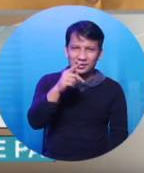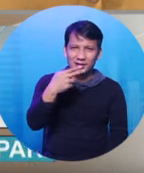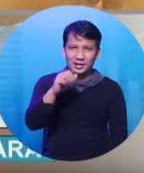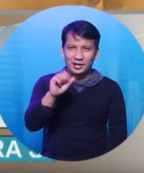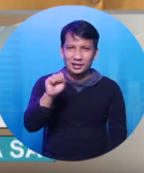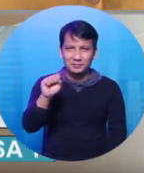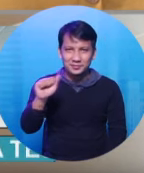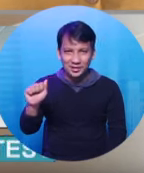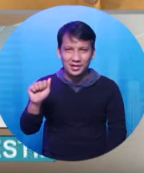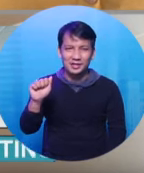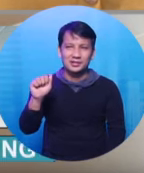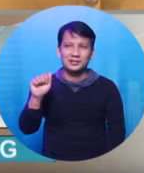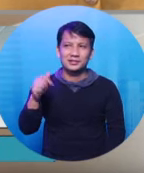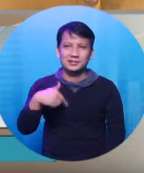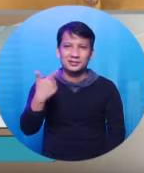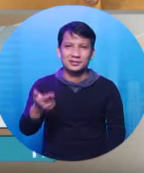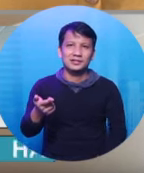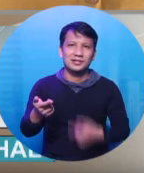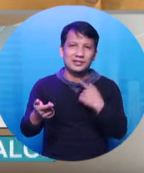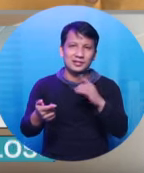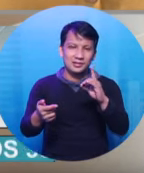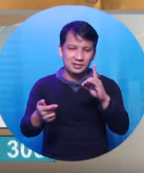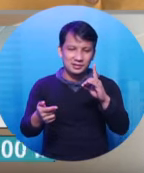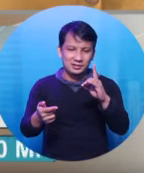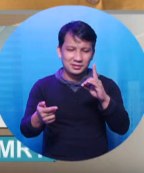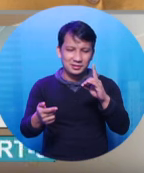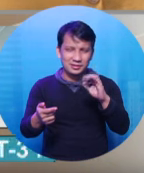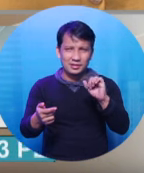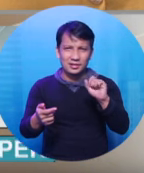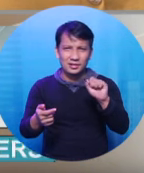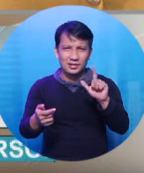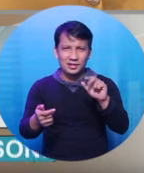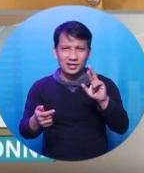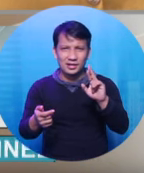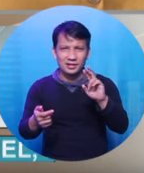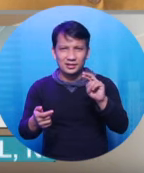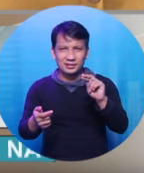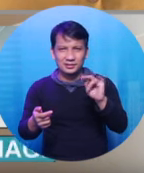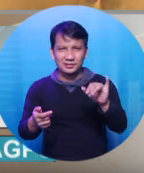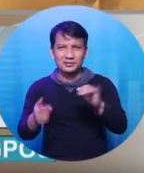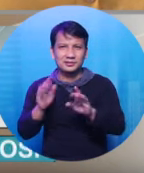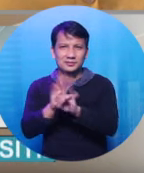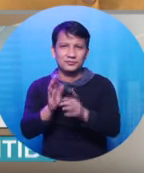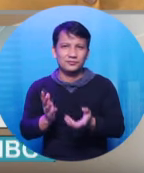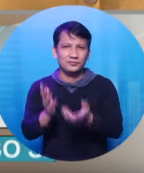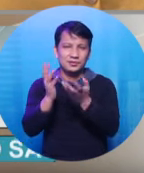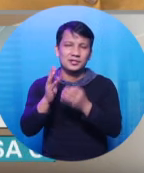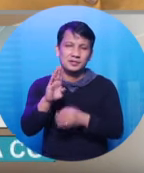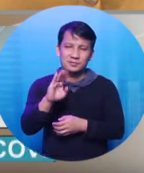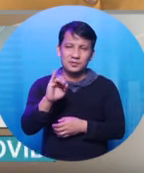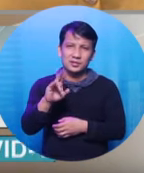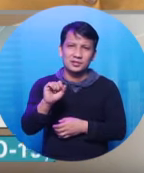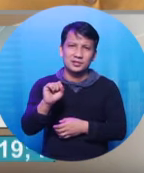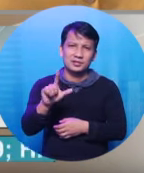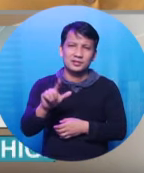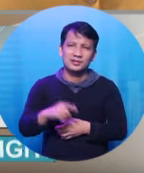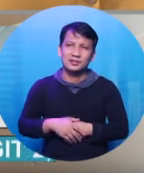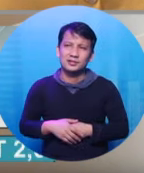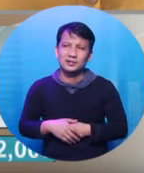Kabsa. Opo. So meron and then po... another thing po is biryani. Yun po yung another food na sikat po dito is biryani. Ano po